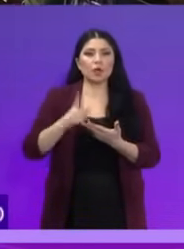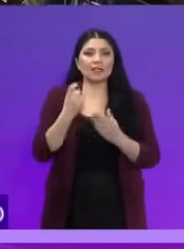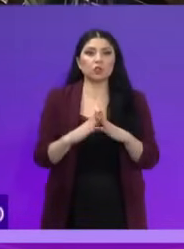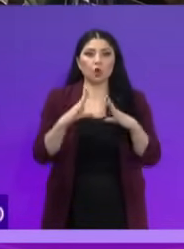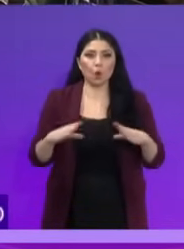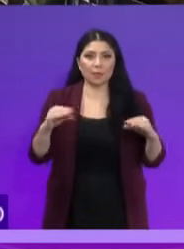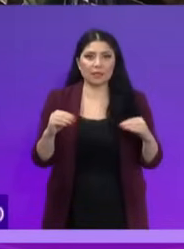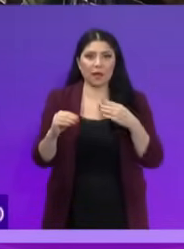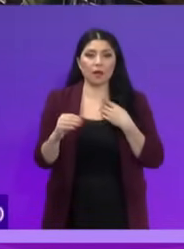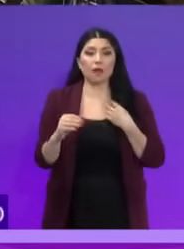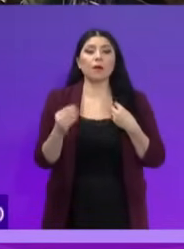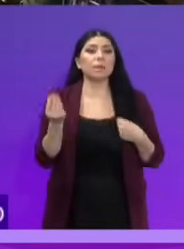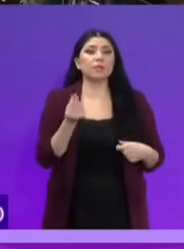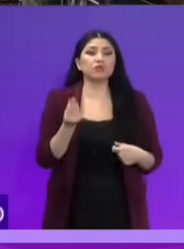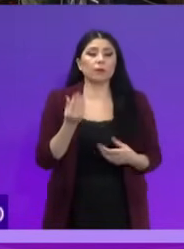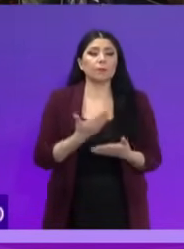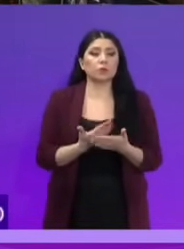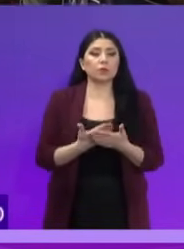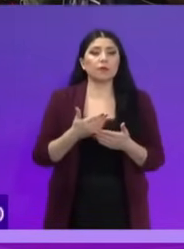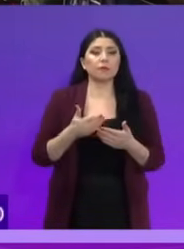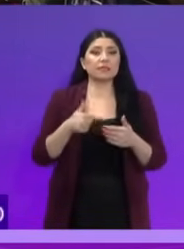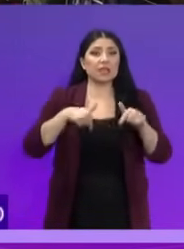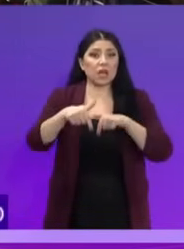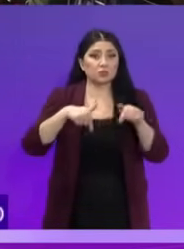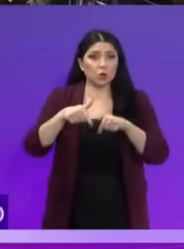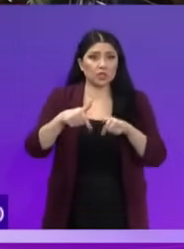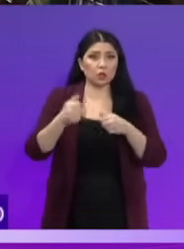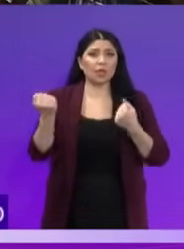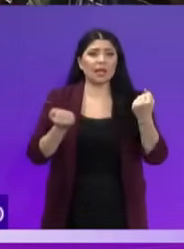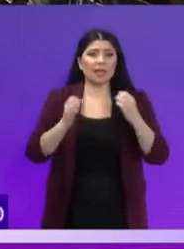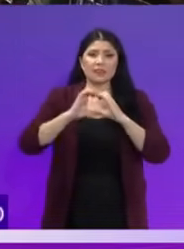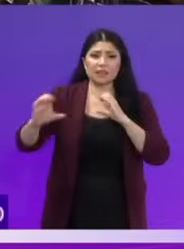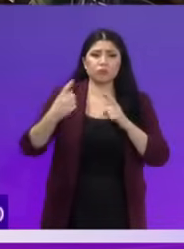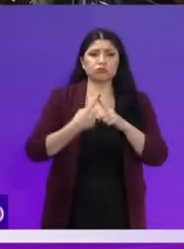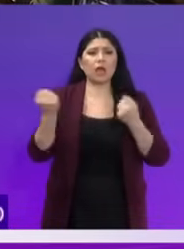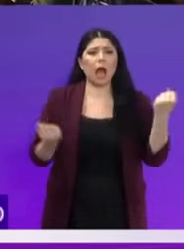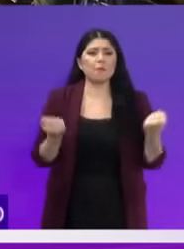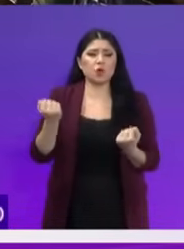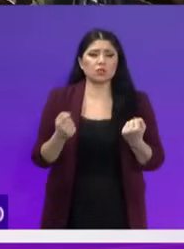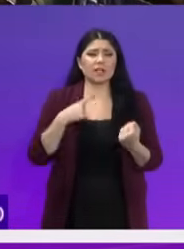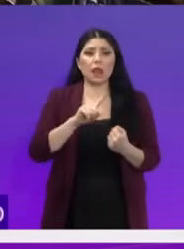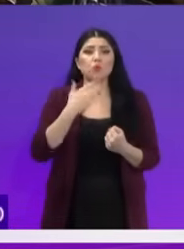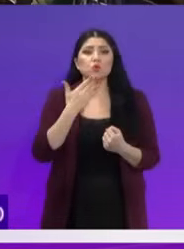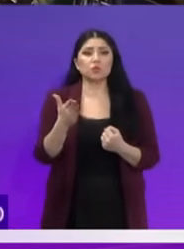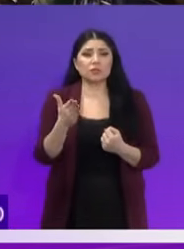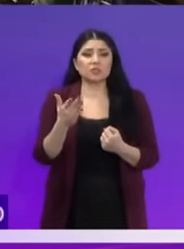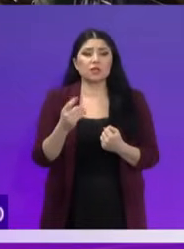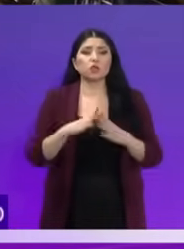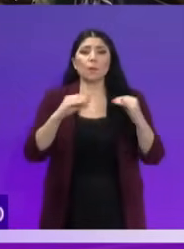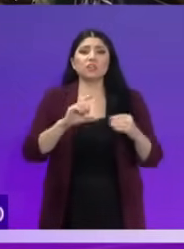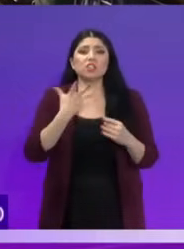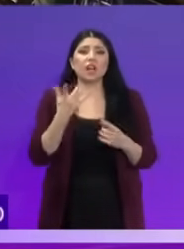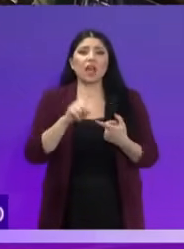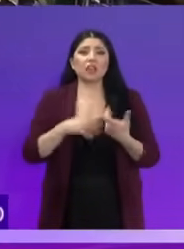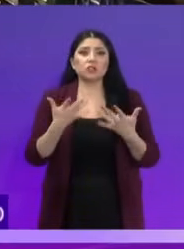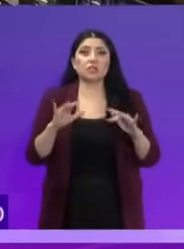țară, pentru că transportatorii sunt nemulțumiți la nivel național de ceea ce se întâmplă,